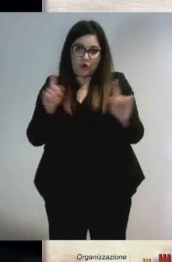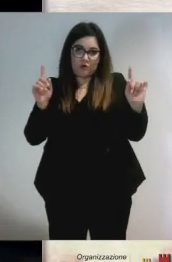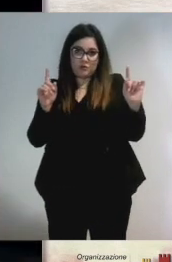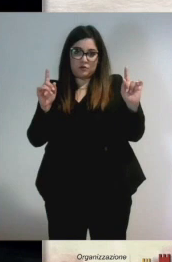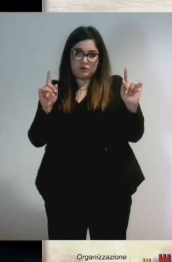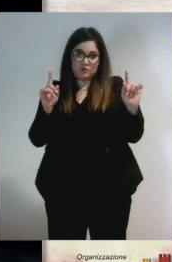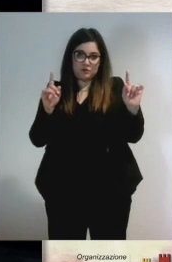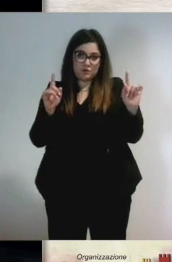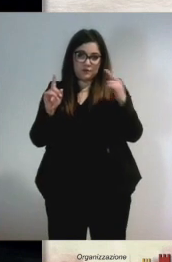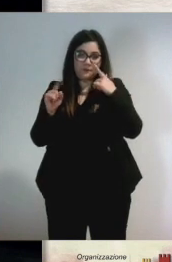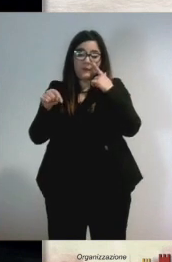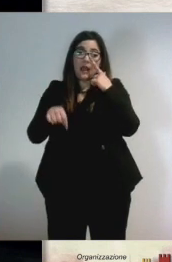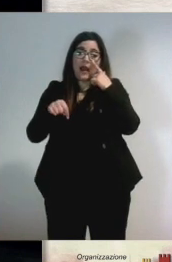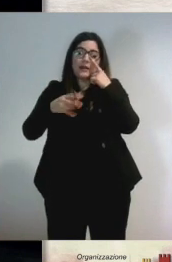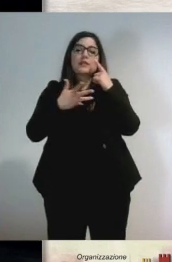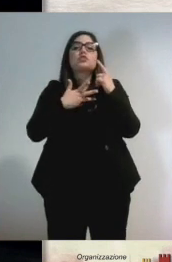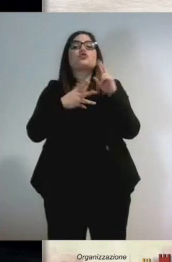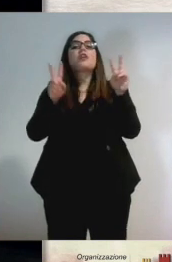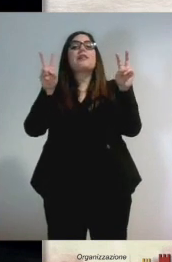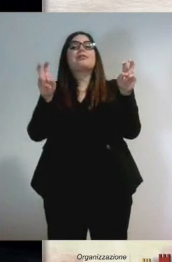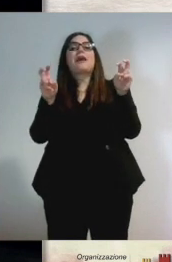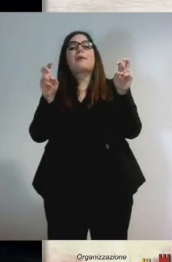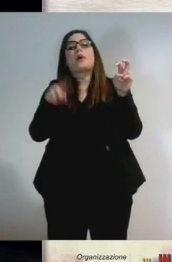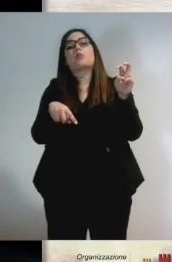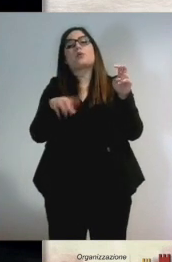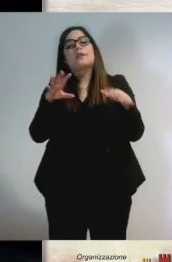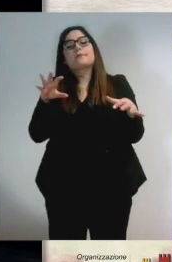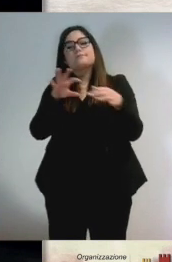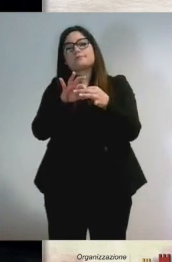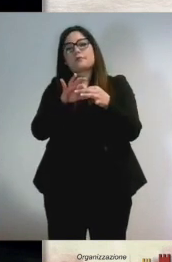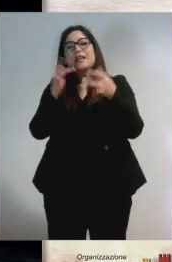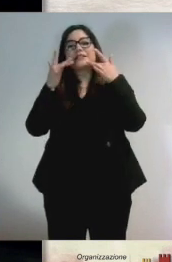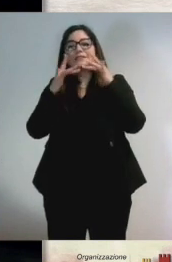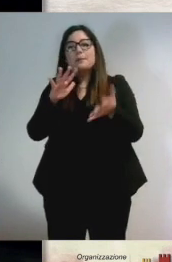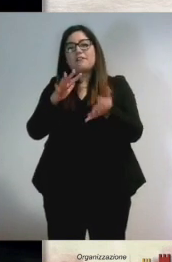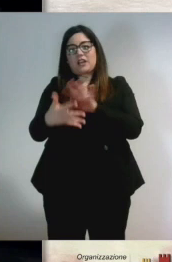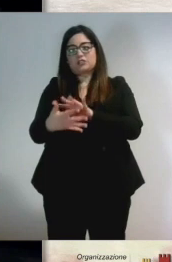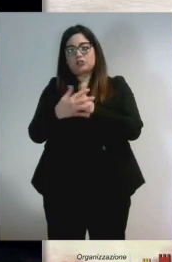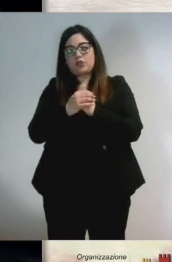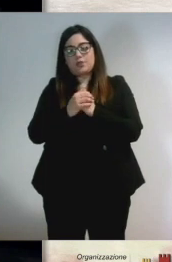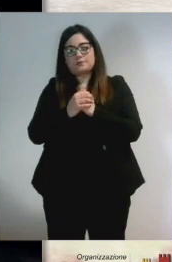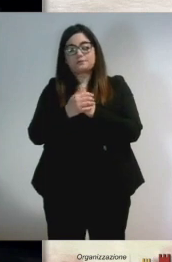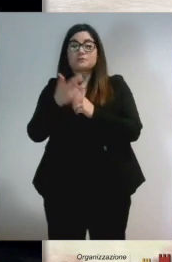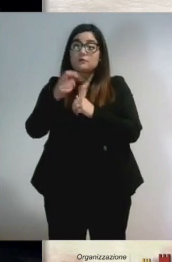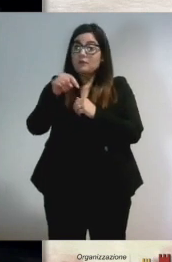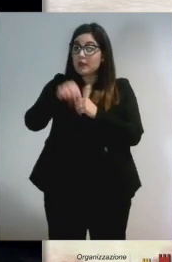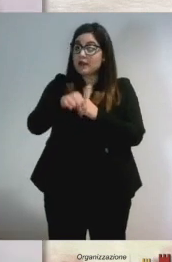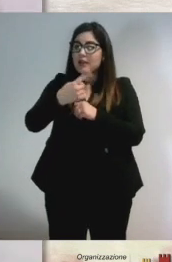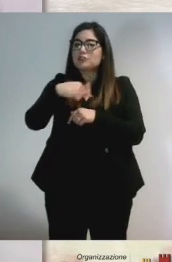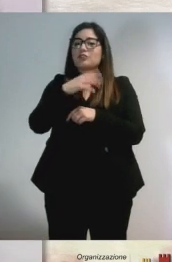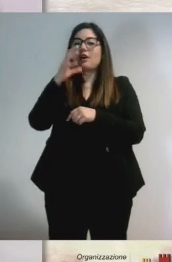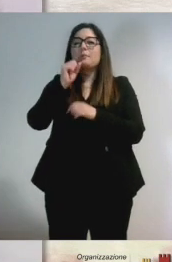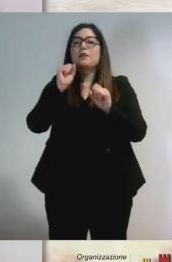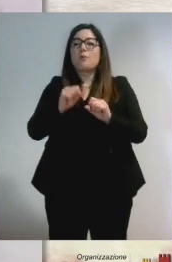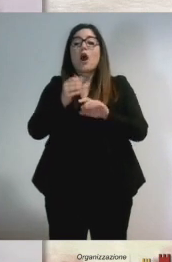E adesso c'è il tema legato alle semplificazioni perché adesso potremmo capire se siamo in